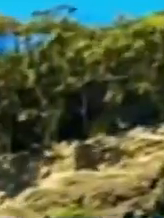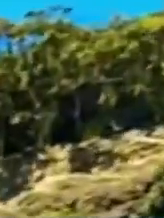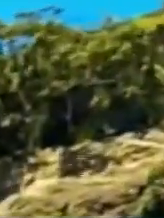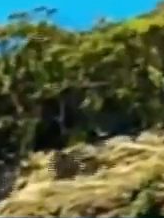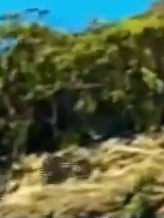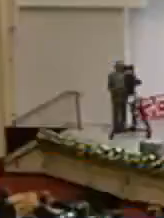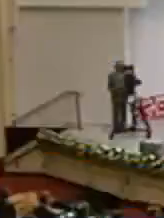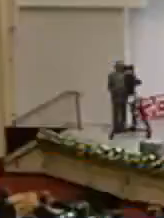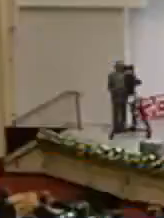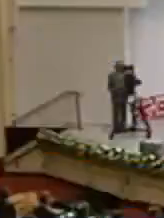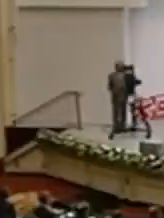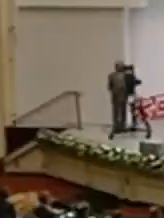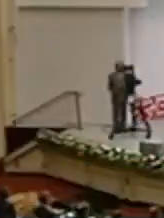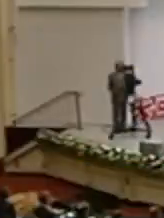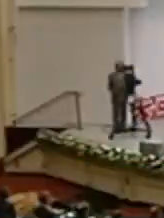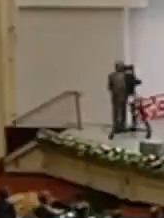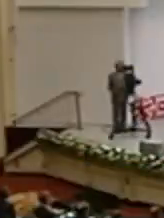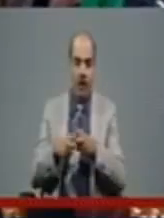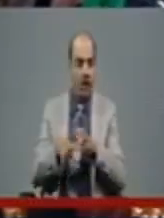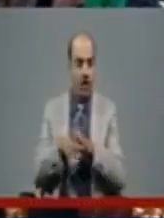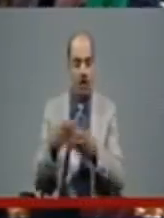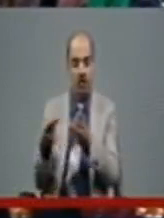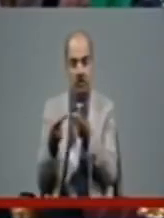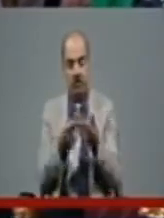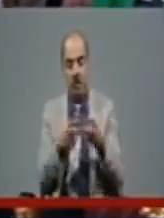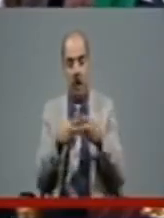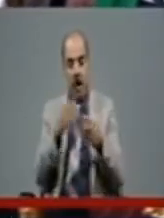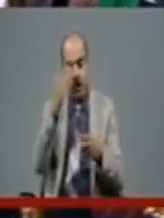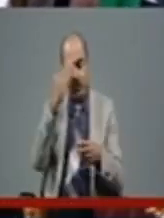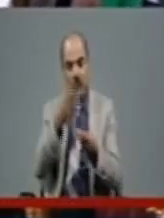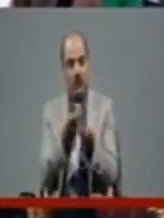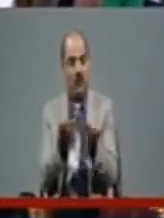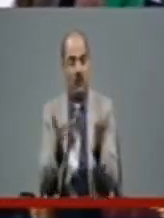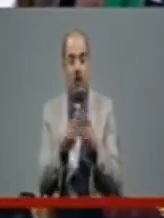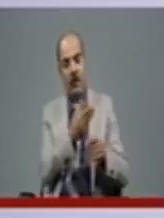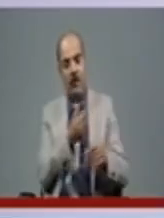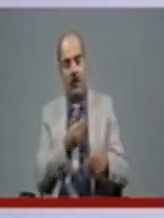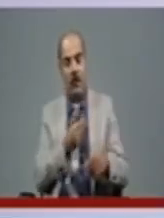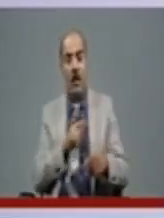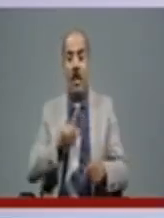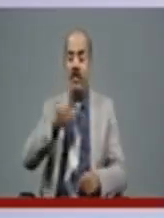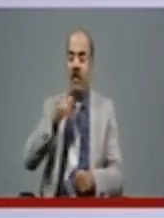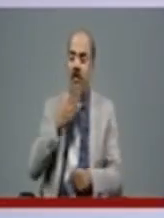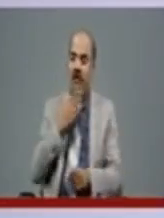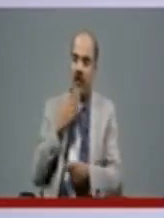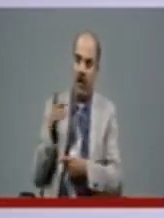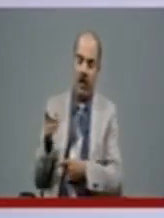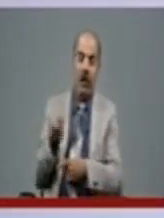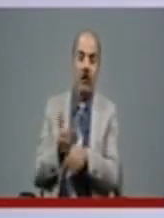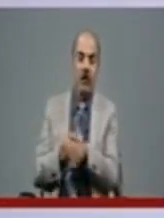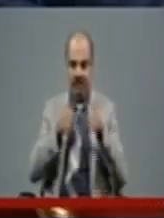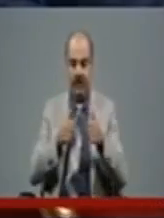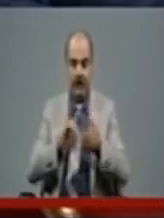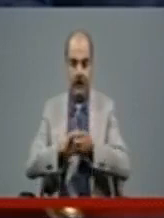مستوى معيشتهم. وفي محاولة لتعظيم الاستفادة مما تحويه القارة الذهبية من موارد وثروات، يأتي